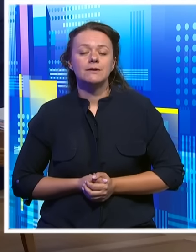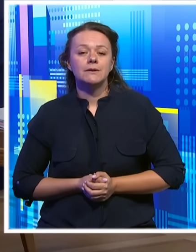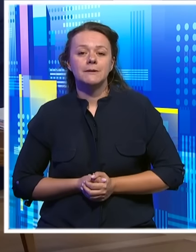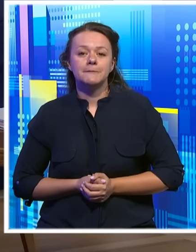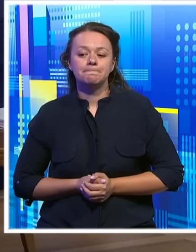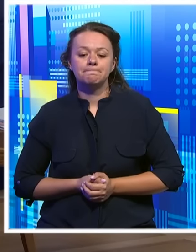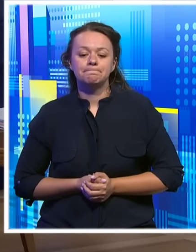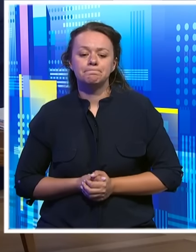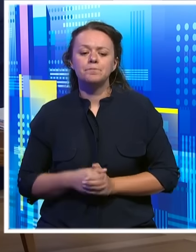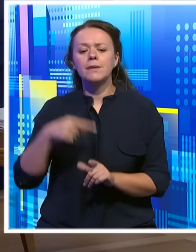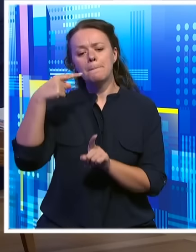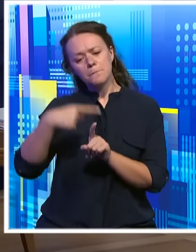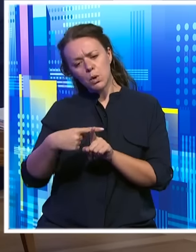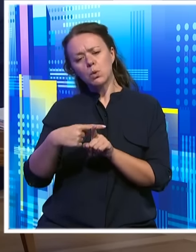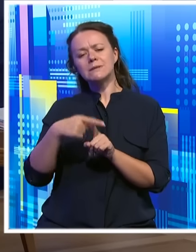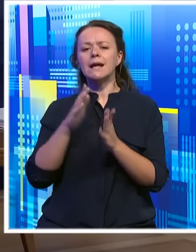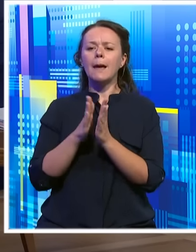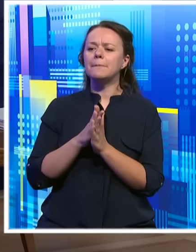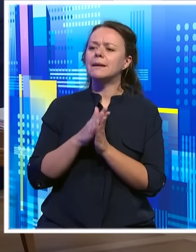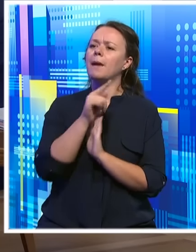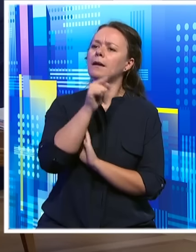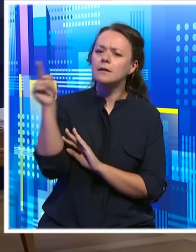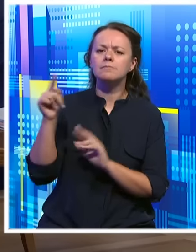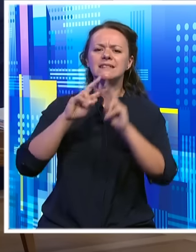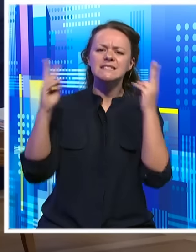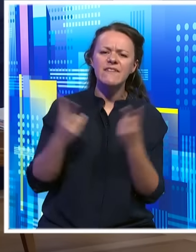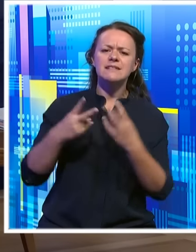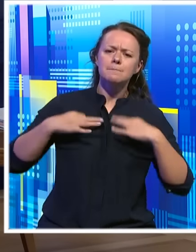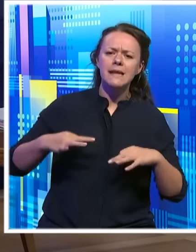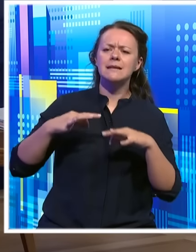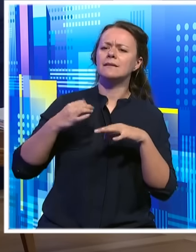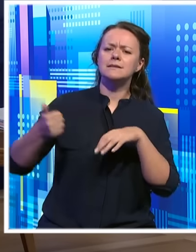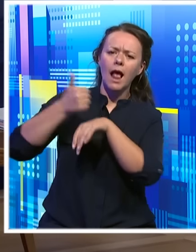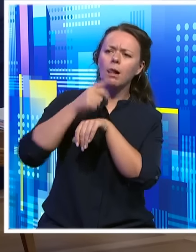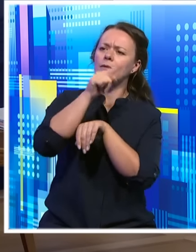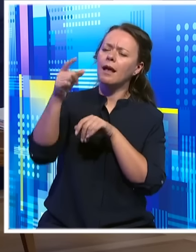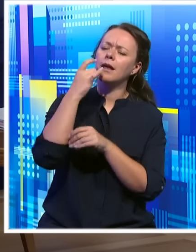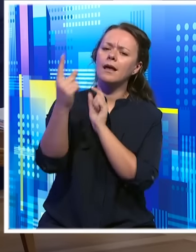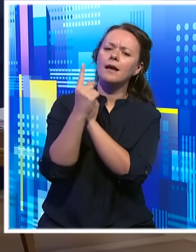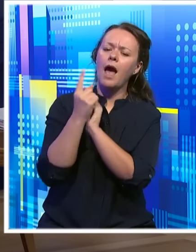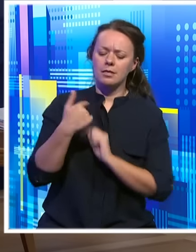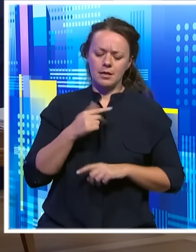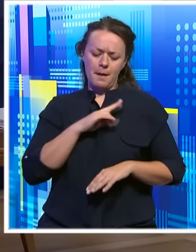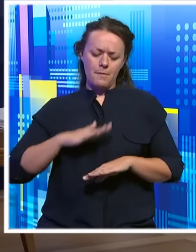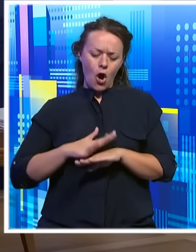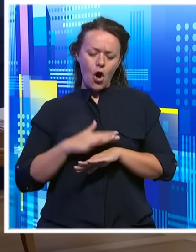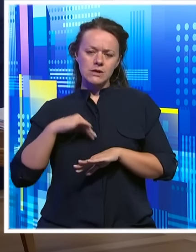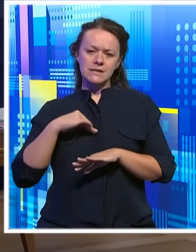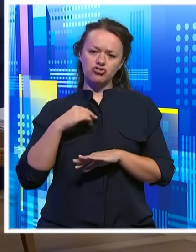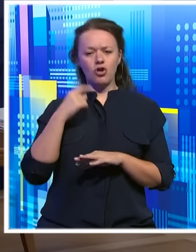ono što osetim kroz razgovore sa najvećim svetskim liderima. Ja očekujem eskalaciju